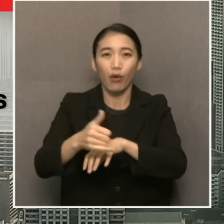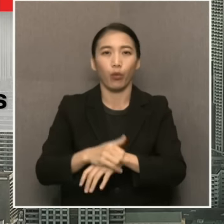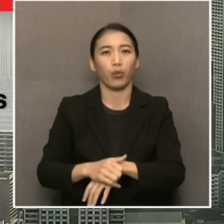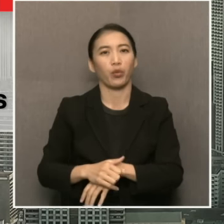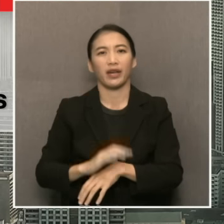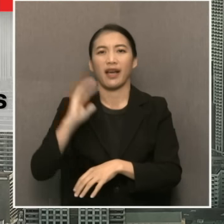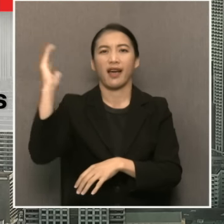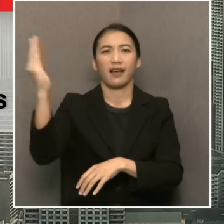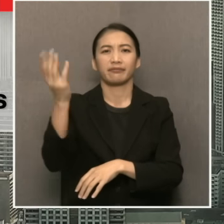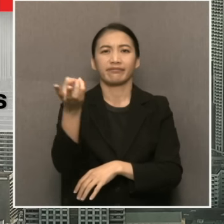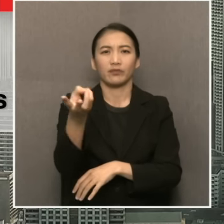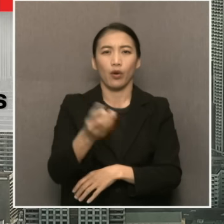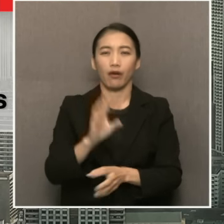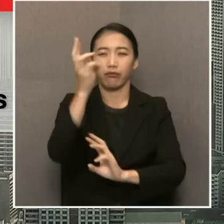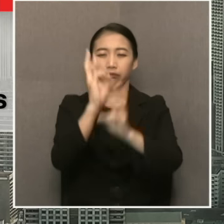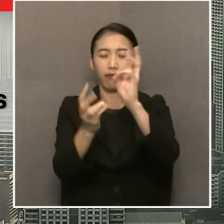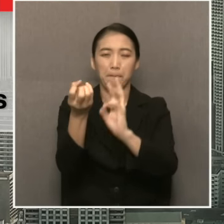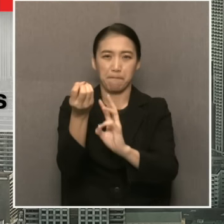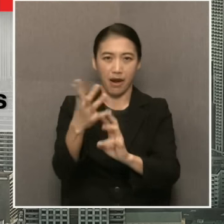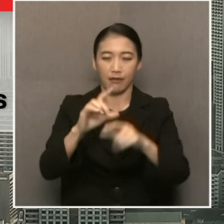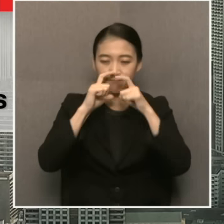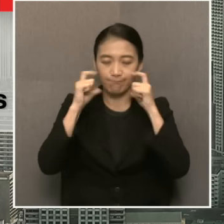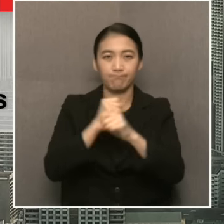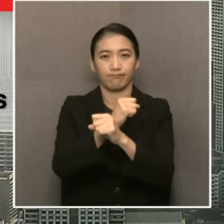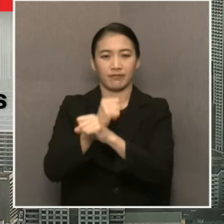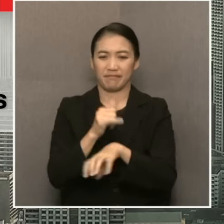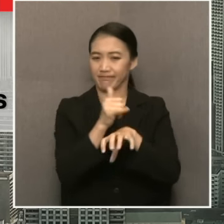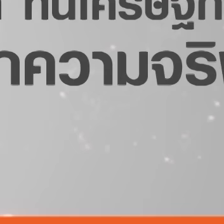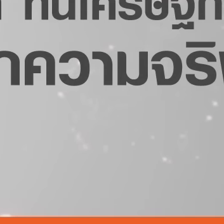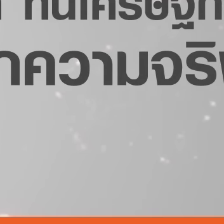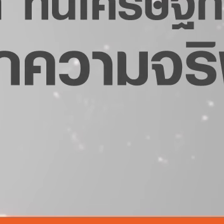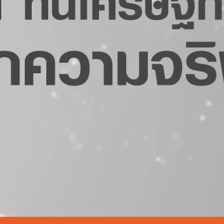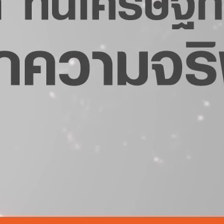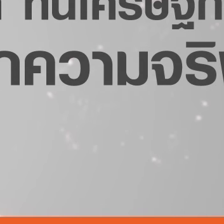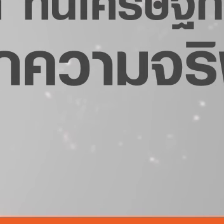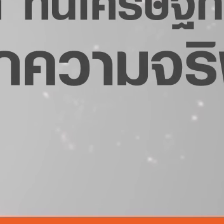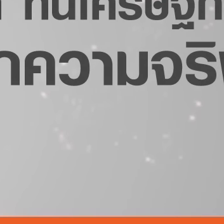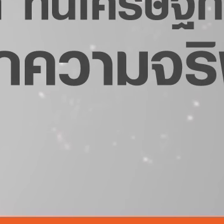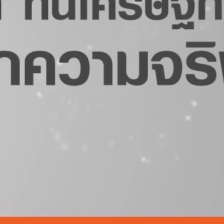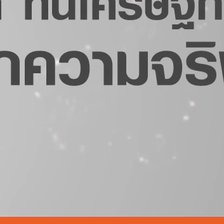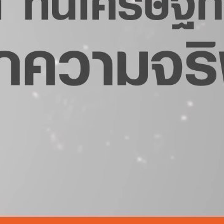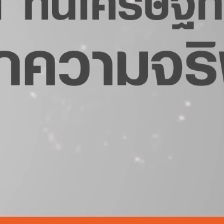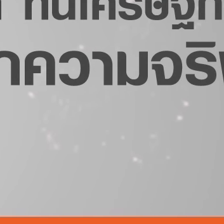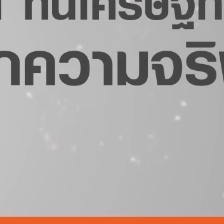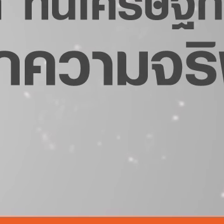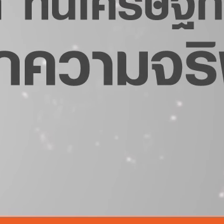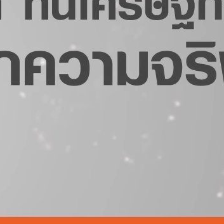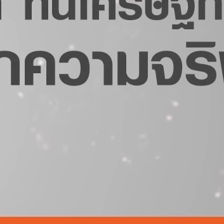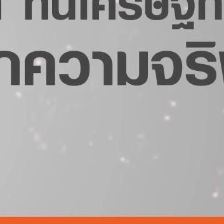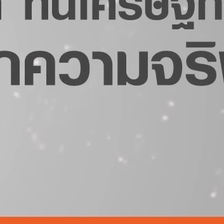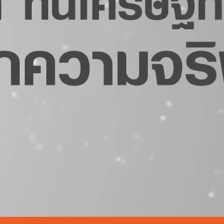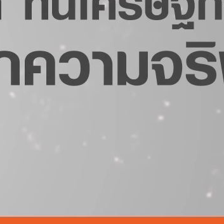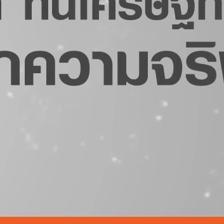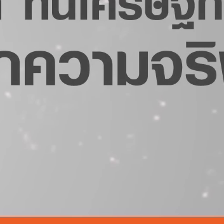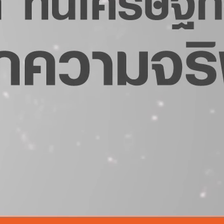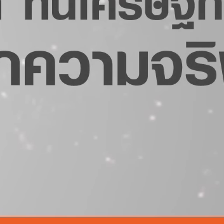การสะสมของฝุ่นละอองนั่นเองค่ะ ขอบคุณที่ติดตามรับชมรายการ TNN News